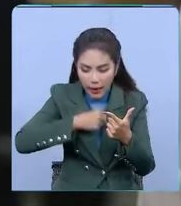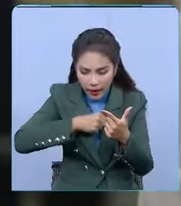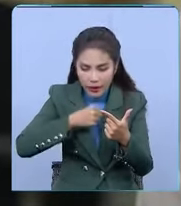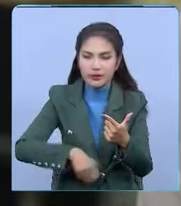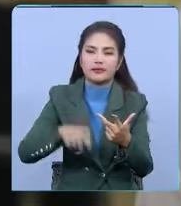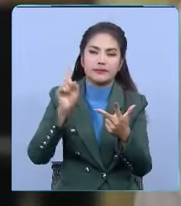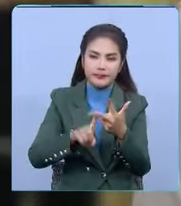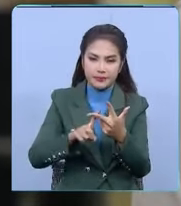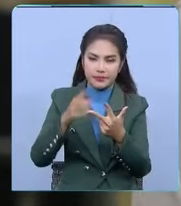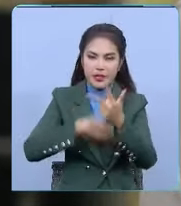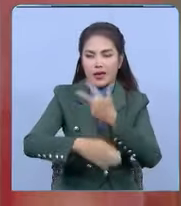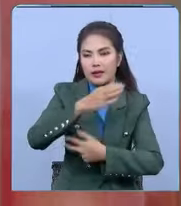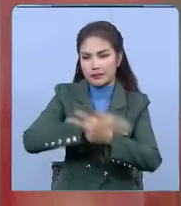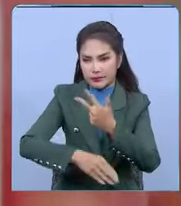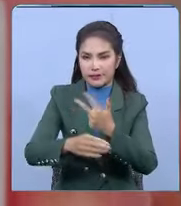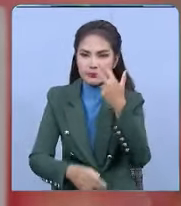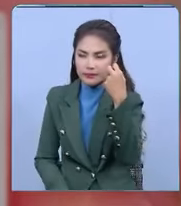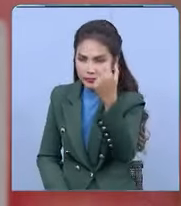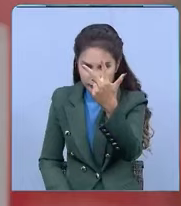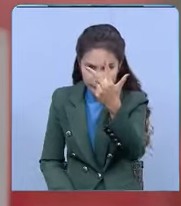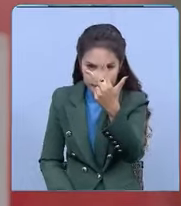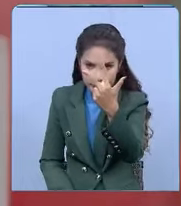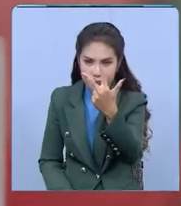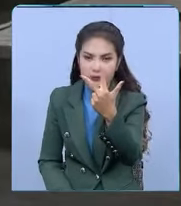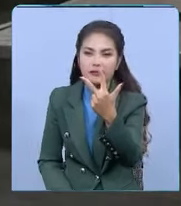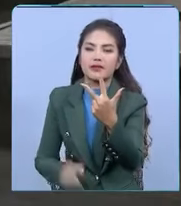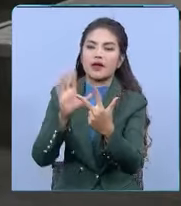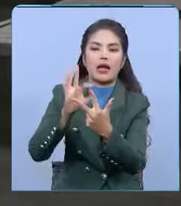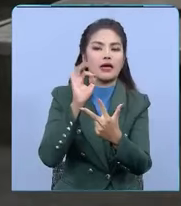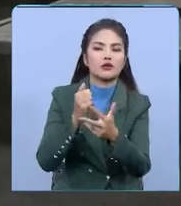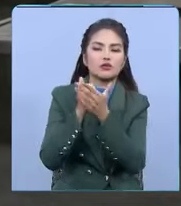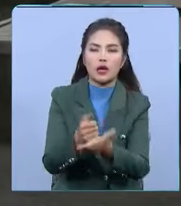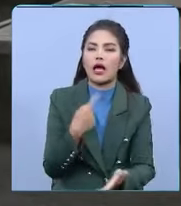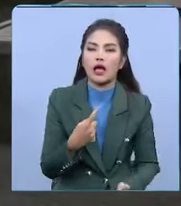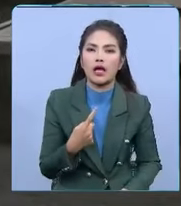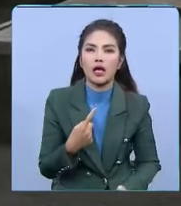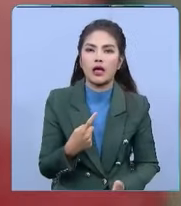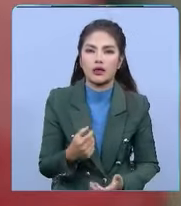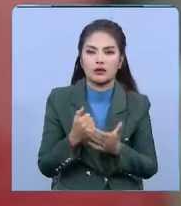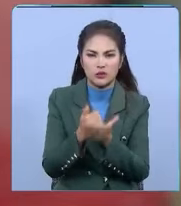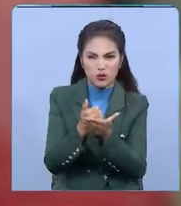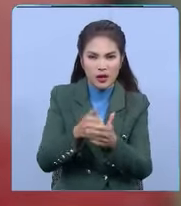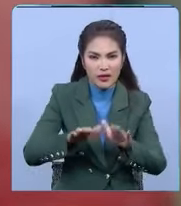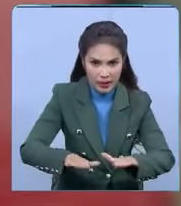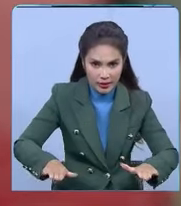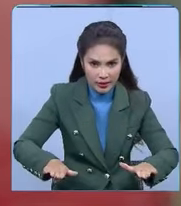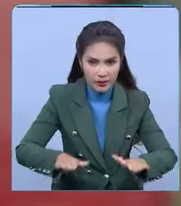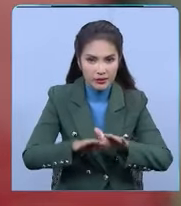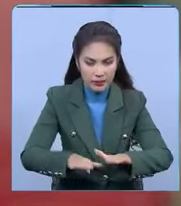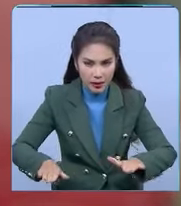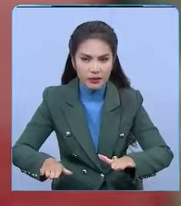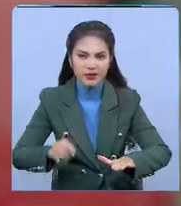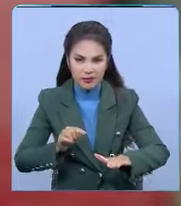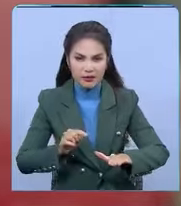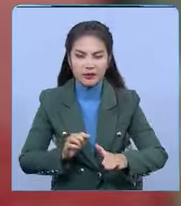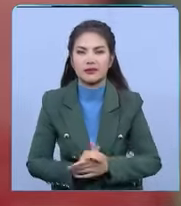3คนพิการ3คนนี้จะเลือกช่วยใครก่อนครับ ผมก็ต้องเลือกช่วยเด็กก่อนนะถ้าเด็กเข